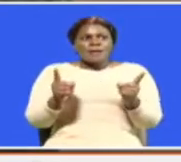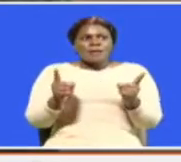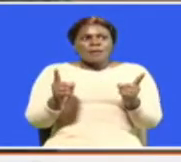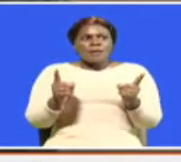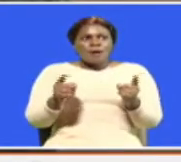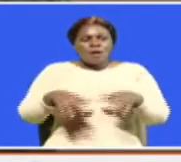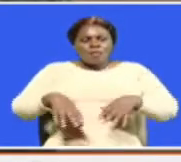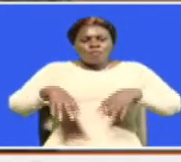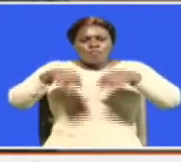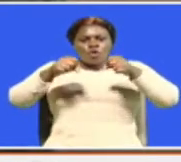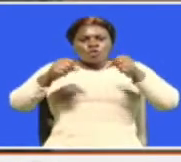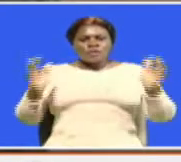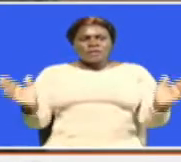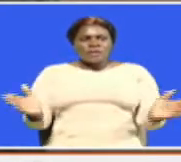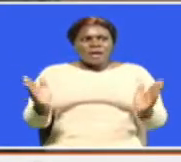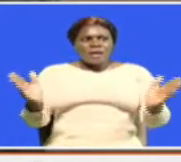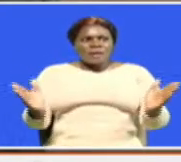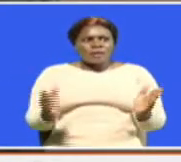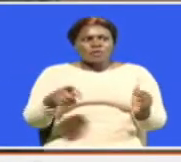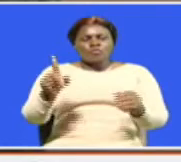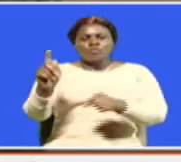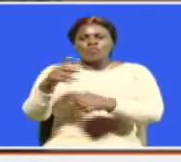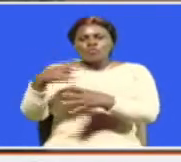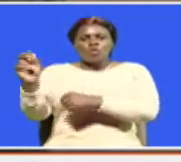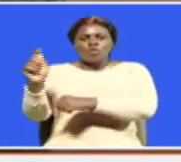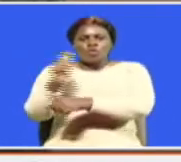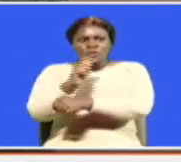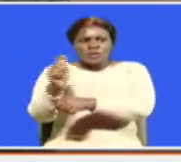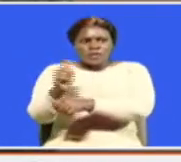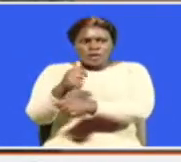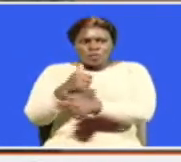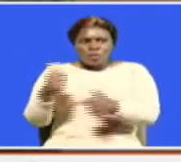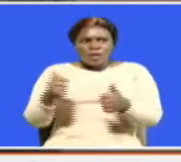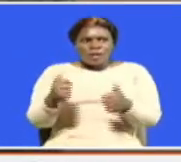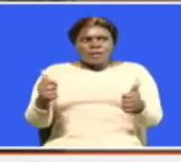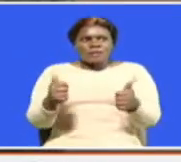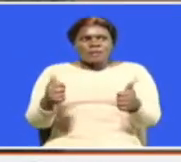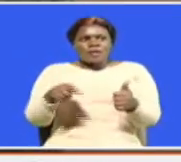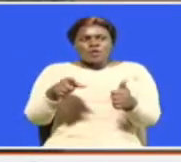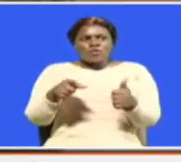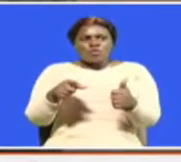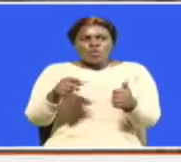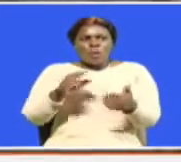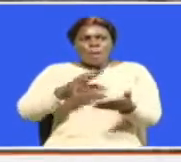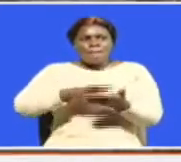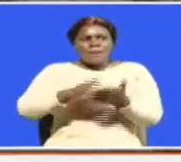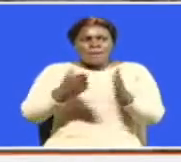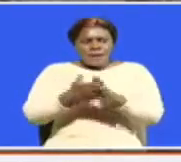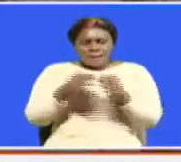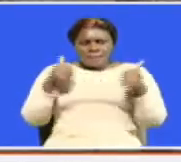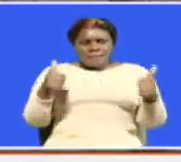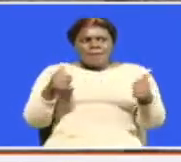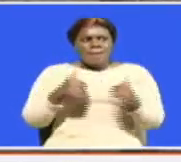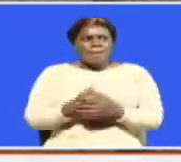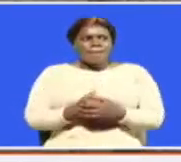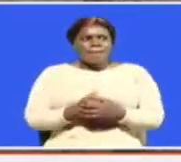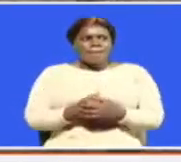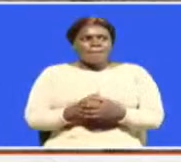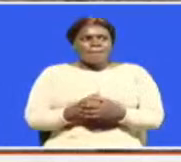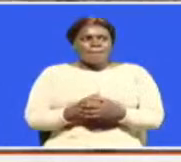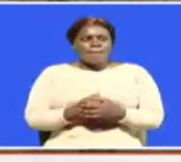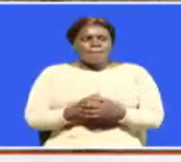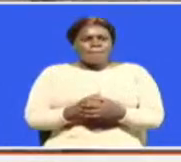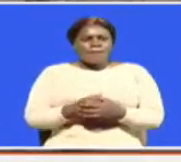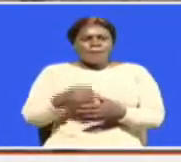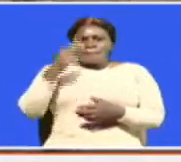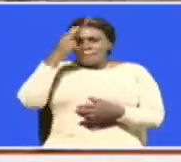wetu walitutia moyo, wakatuambia mtaenda training, mtatrainiwa na mtakuwa rangers na mtakuwa sawa. The